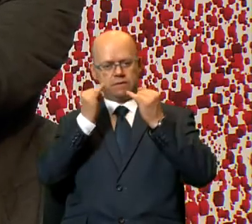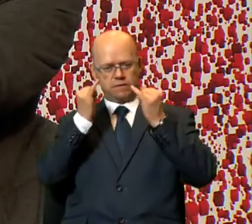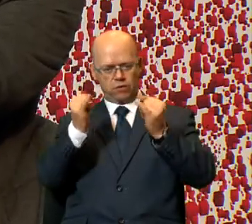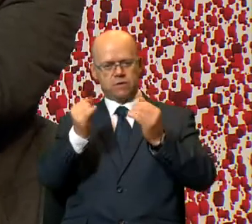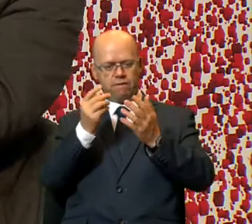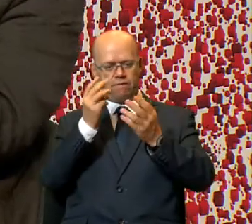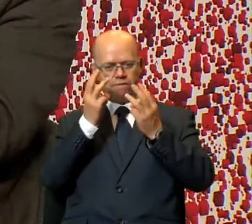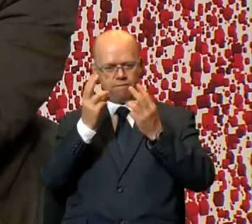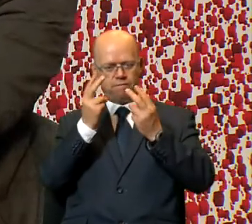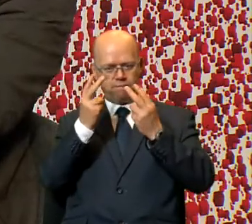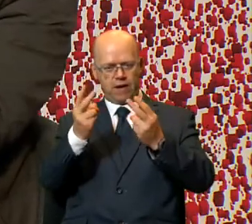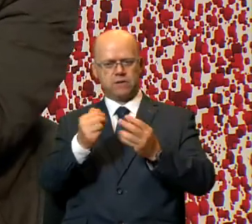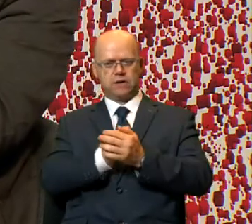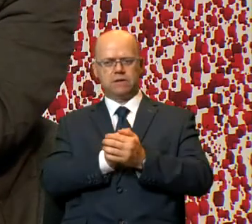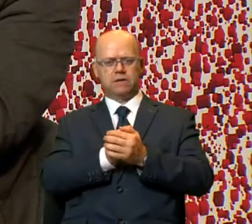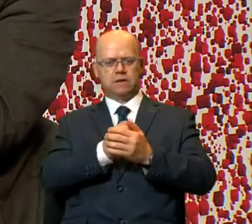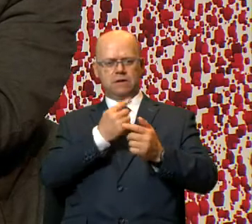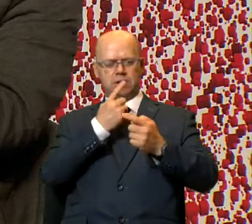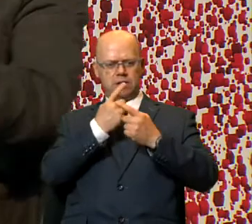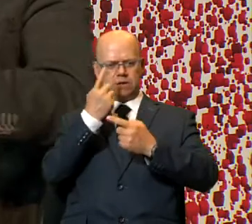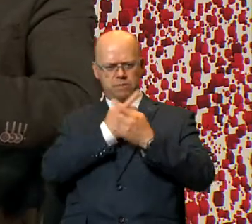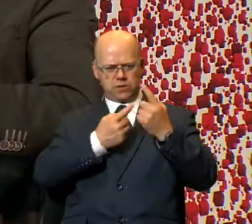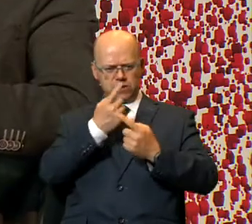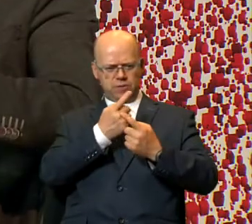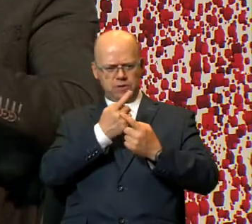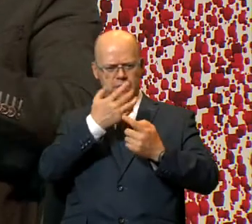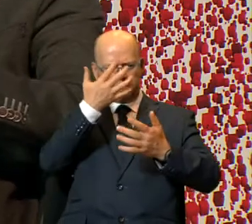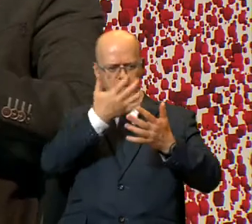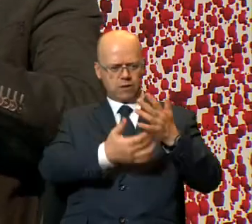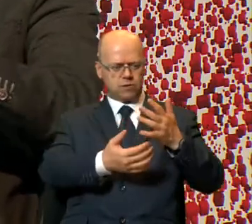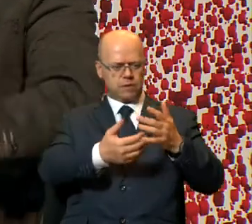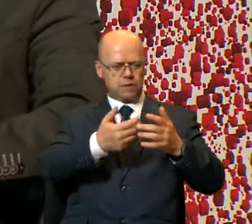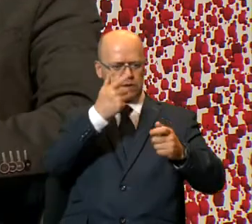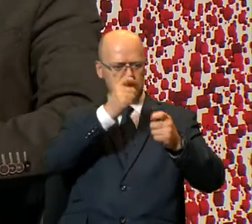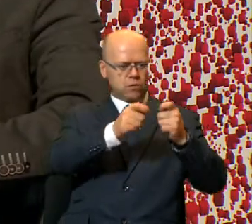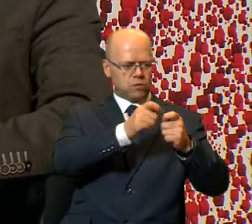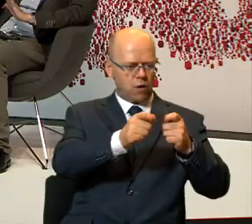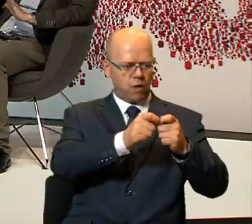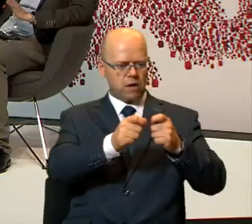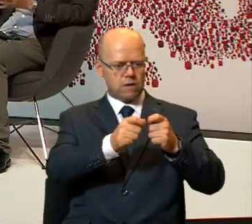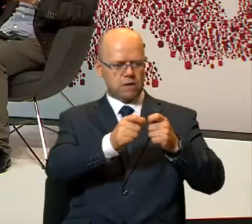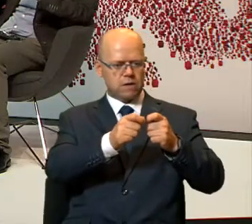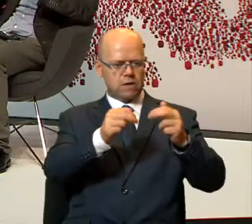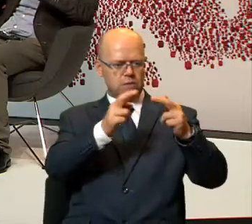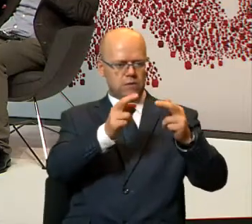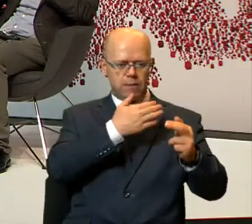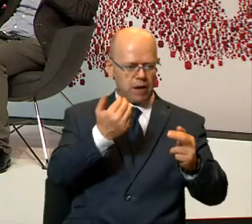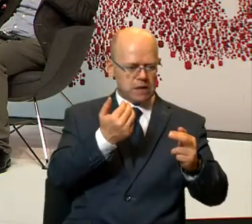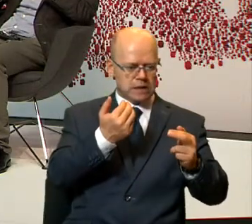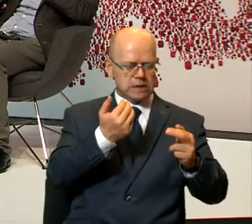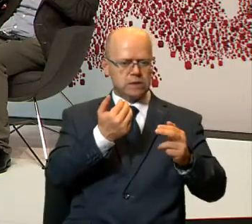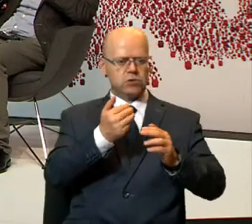myślimy, że tracimy kontrolę nad światem, że nie możemy wchodzić z nim w rezonans, wtedy stajemy